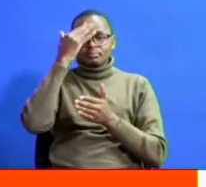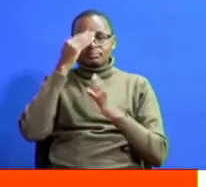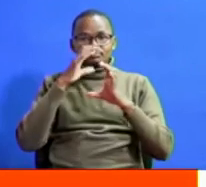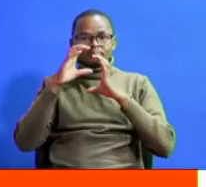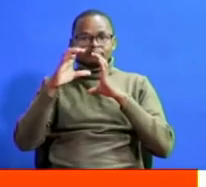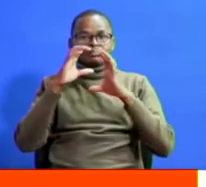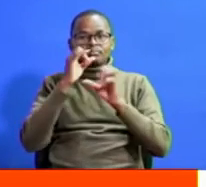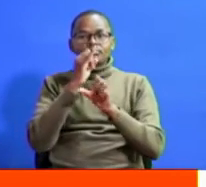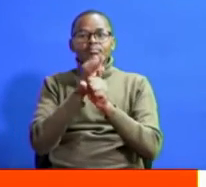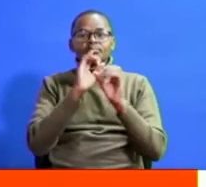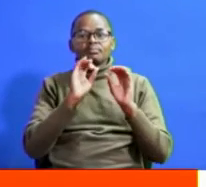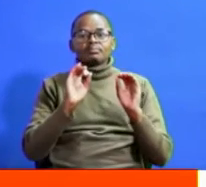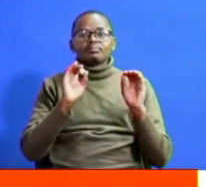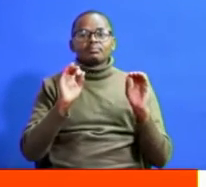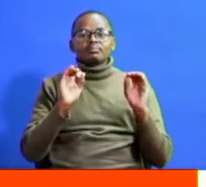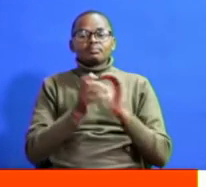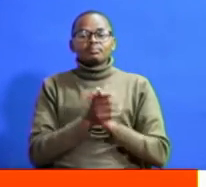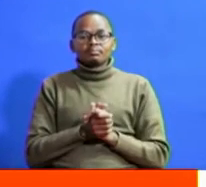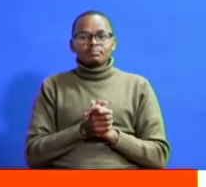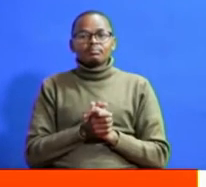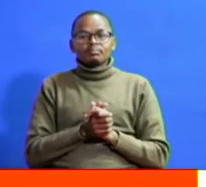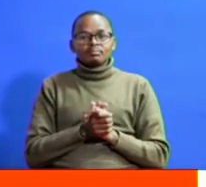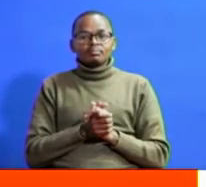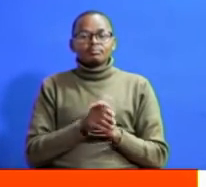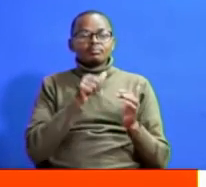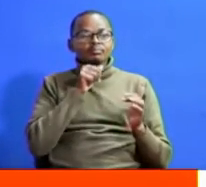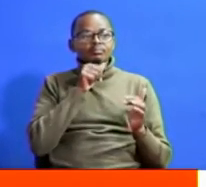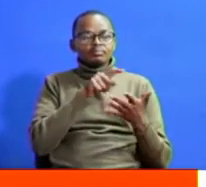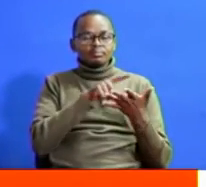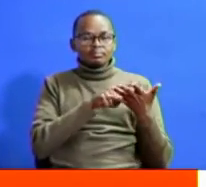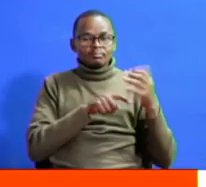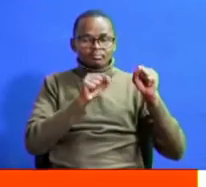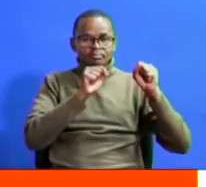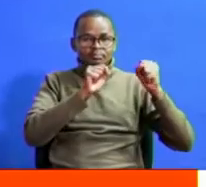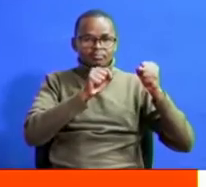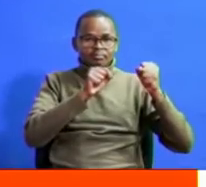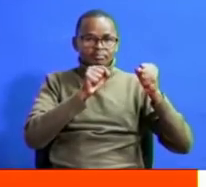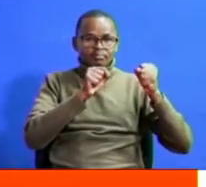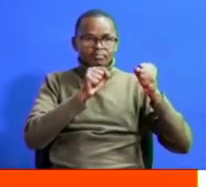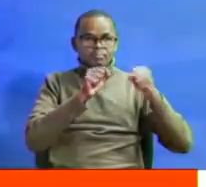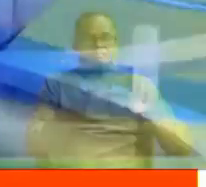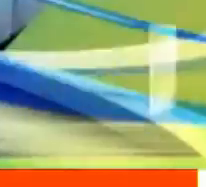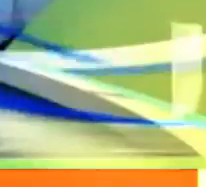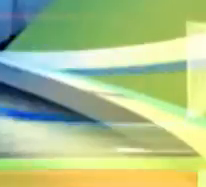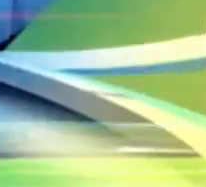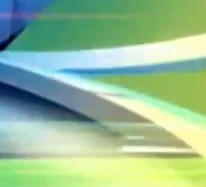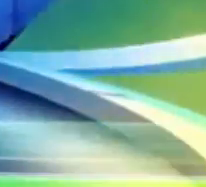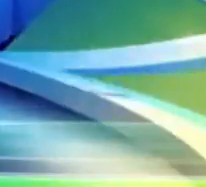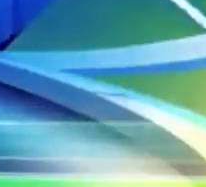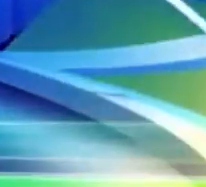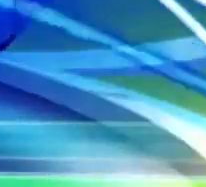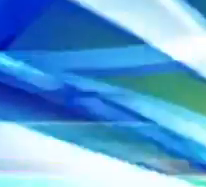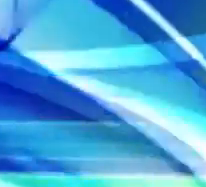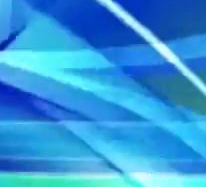na wafanyakazi sio yale ambayo yanawawezesha kuelewana.